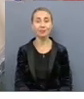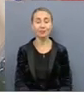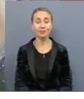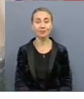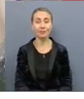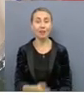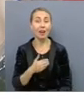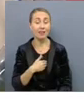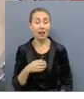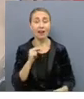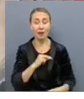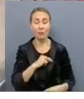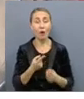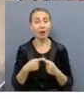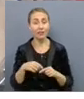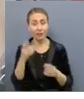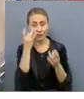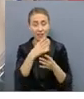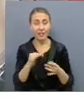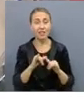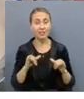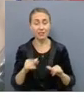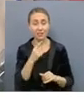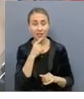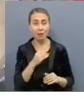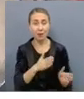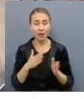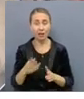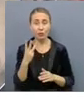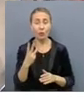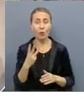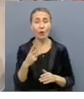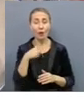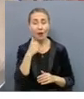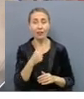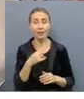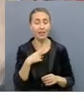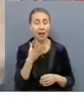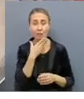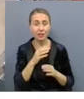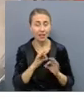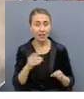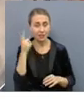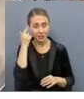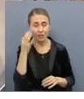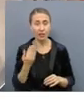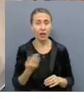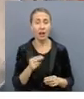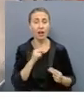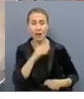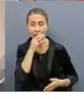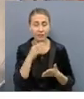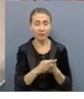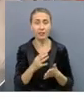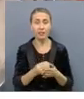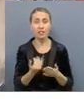Я работаю в отделе культуры и развития языков порядка 3 лет. Прекрасно осознаю, какая важная и ответственная работа на нас возложена. Сейчас